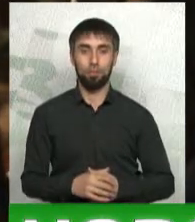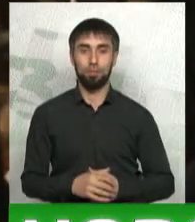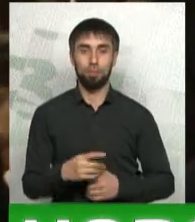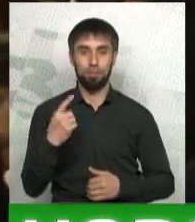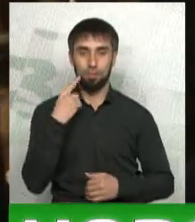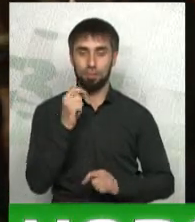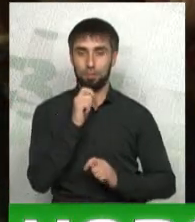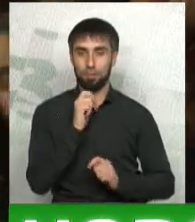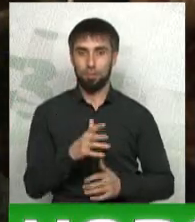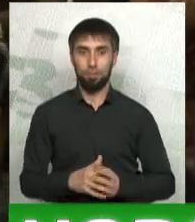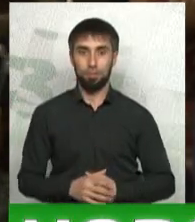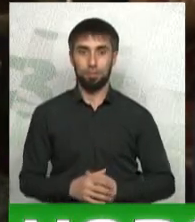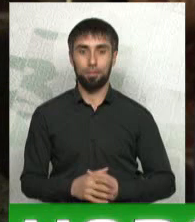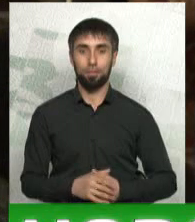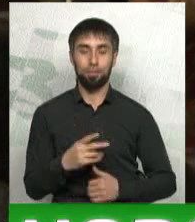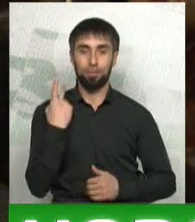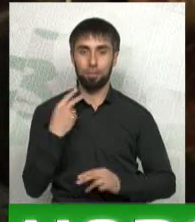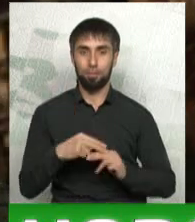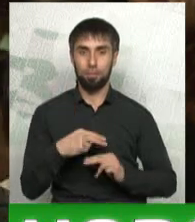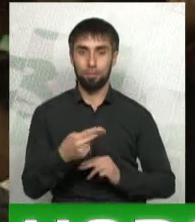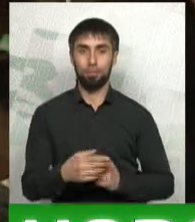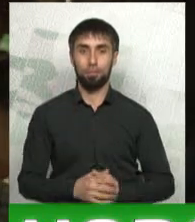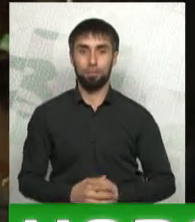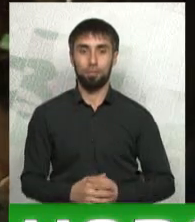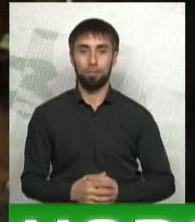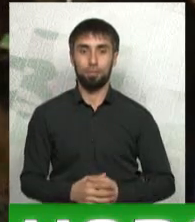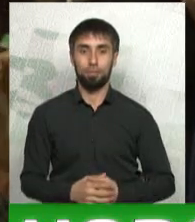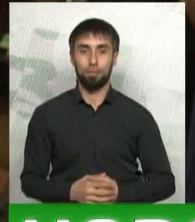обиду прощает, долги расплачивается.